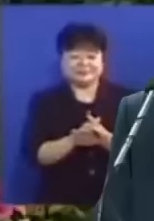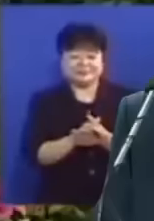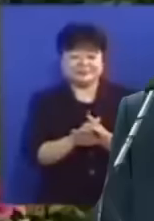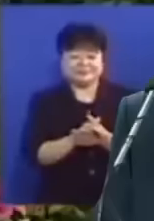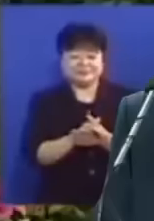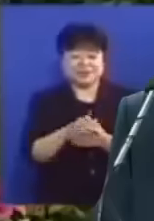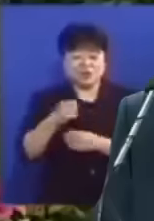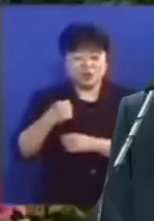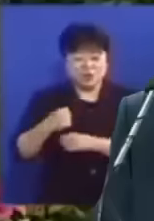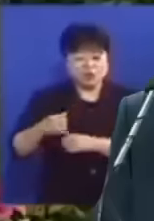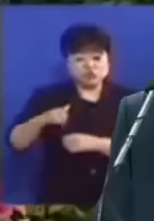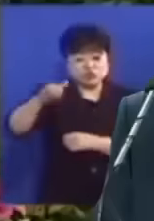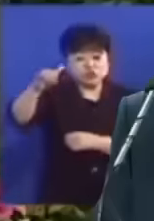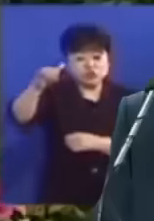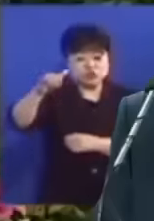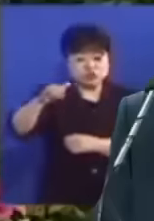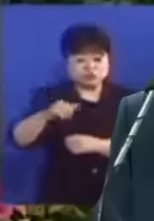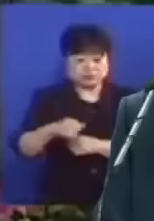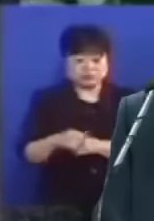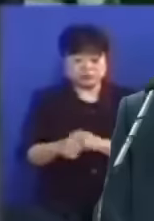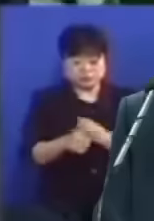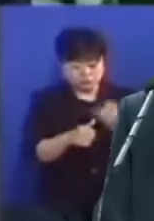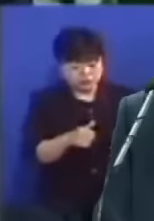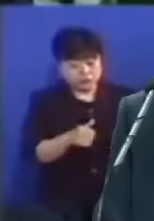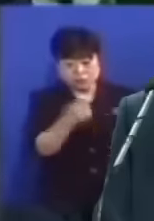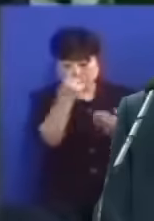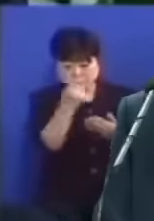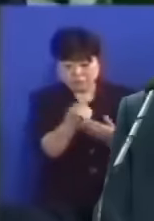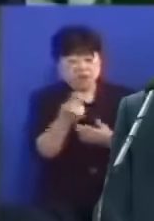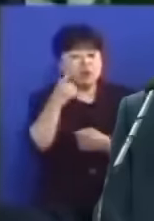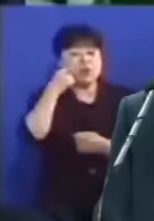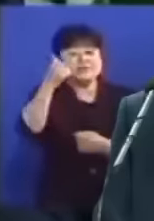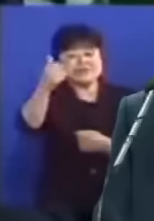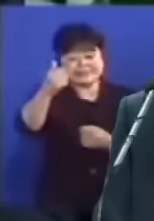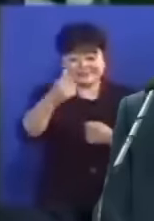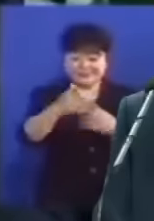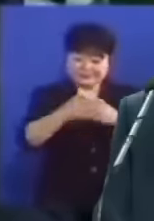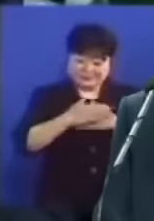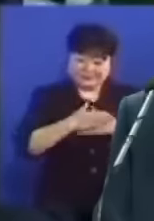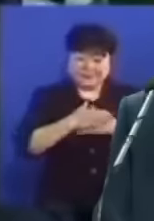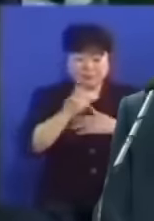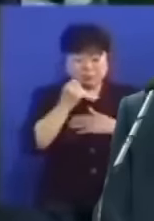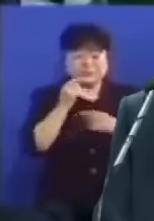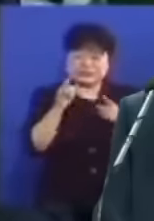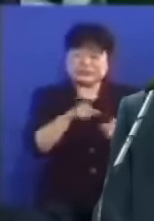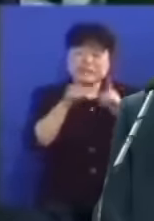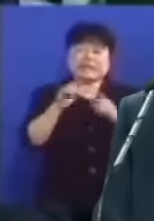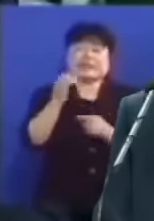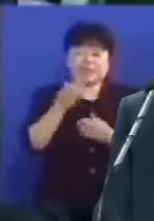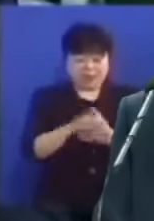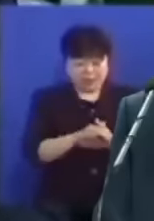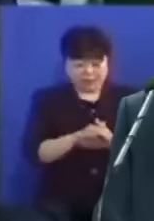공군 병사의 부인이 찾아와서 목사님 나는 못 살겠습니다.